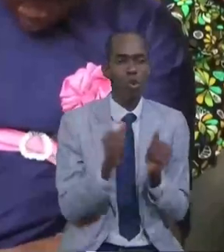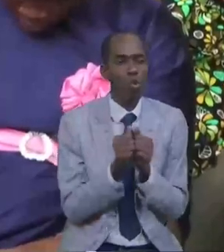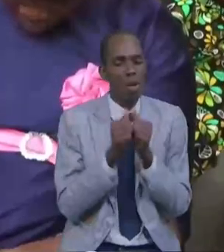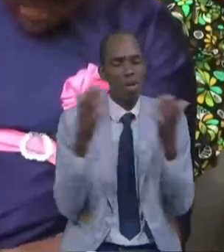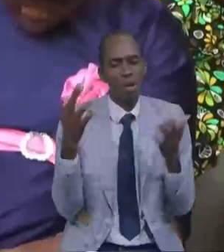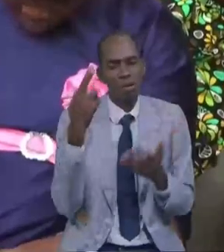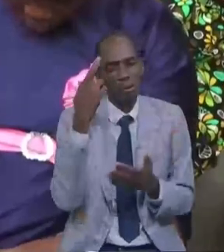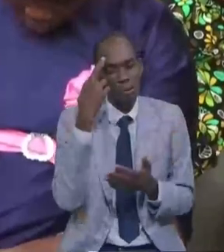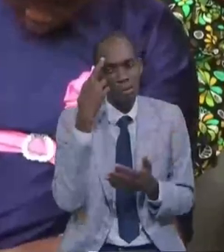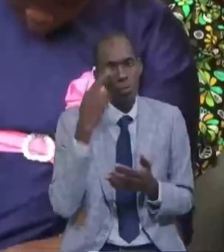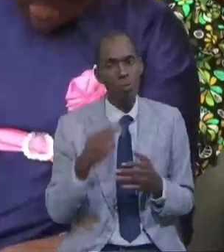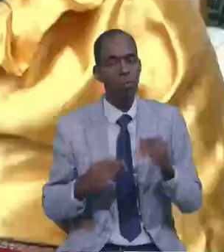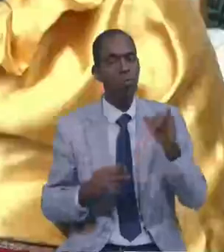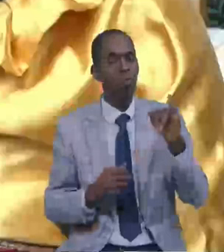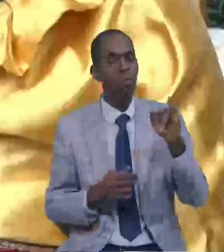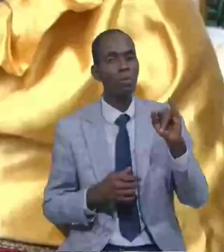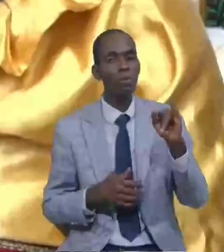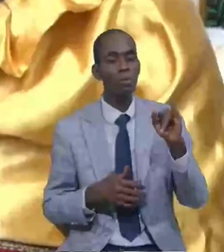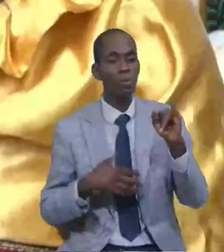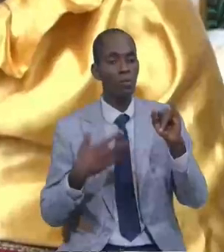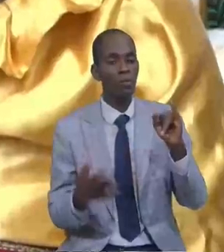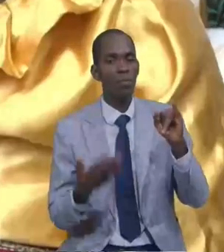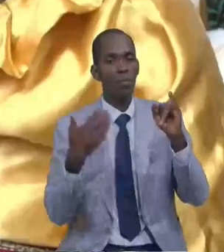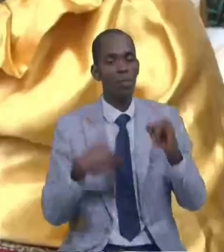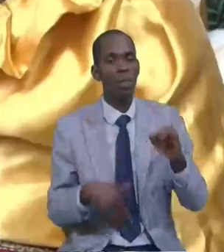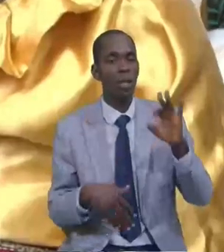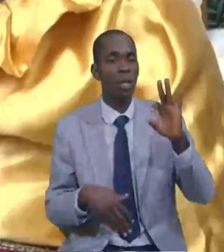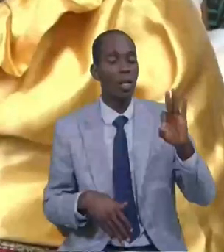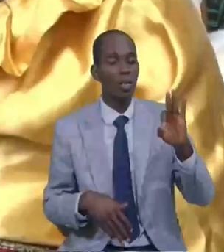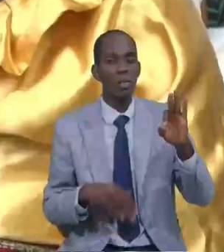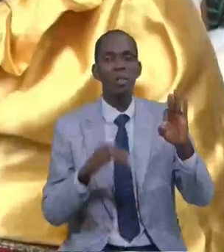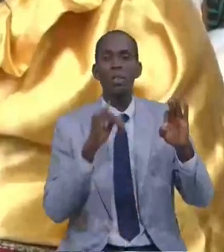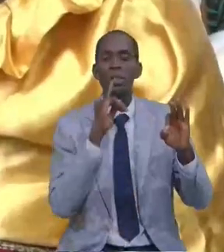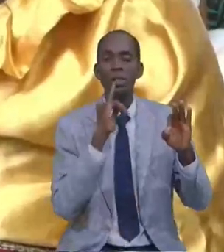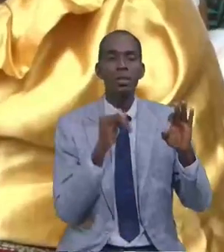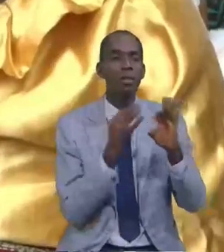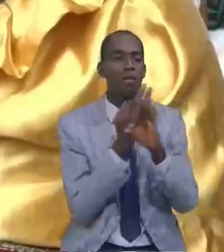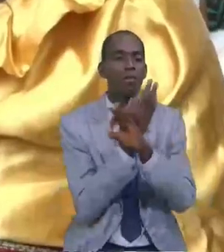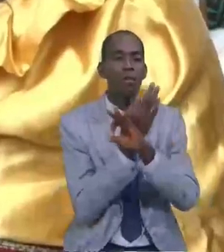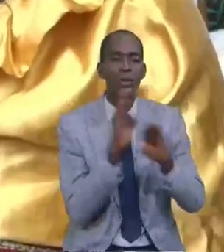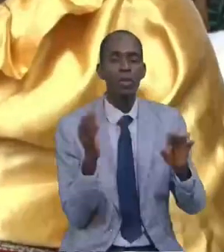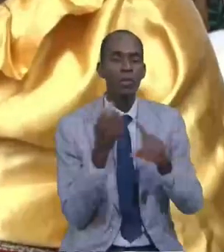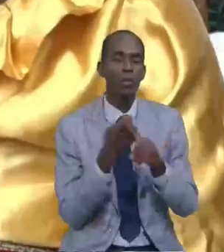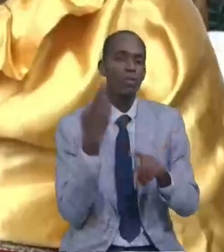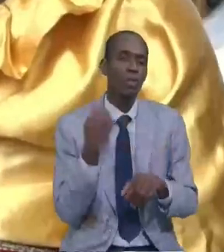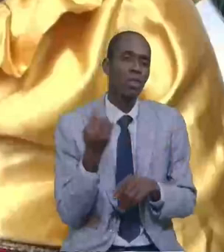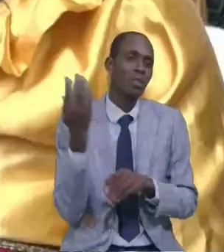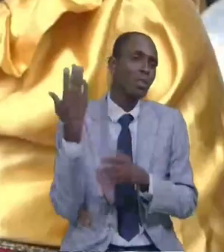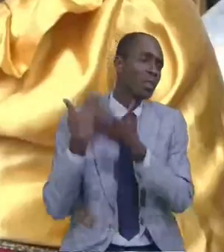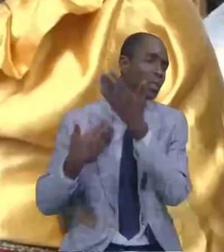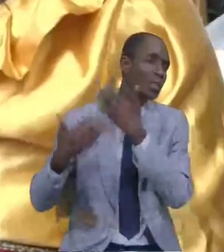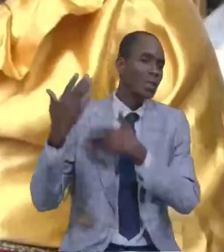libération de l'ancienne sensualité dans la sanctification. C'est